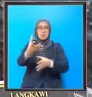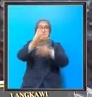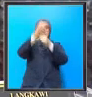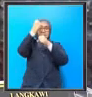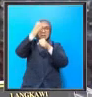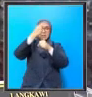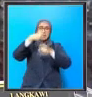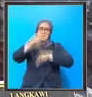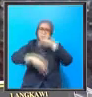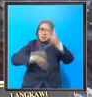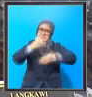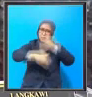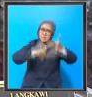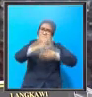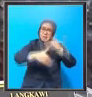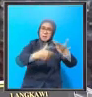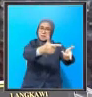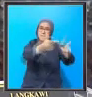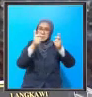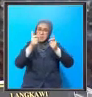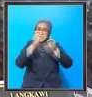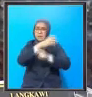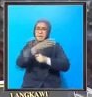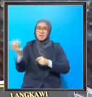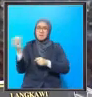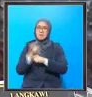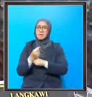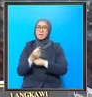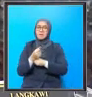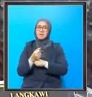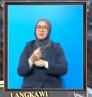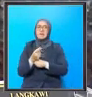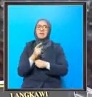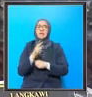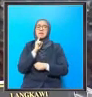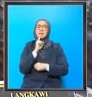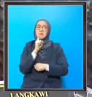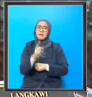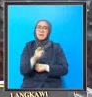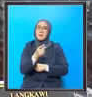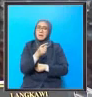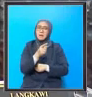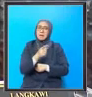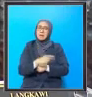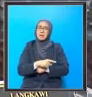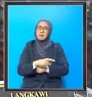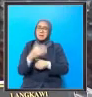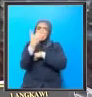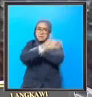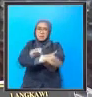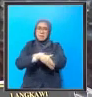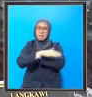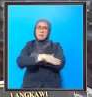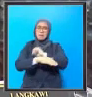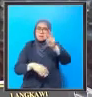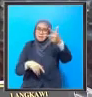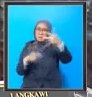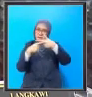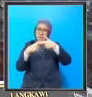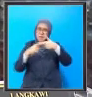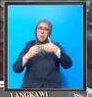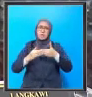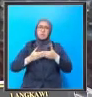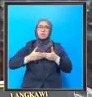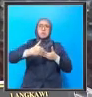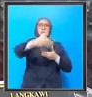yang begitu pantas dan mereka sudah jauh lebih keadaan berbanding dengan kita